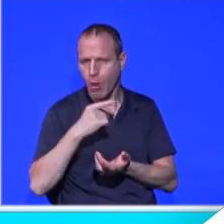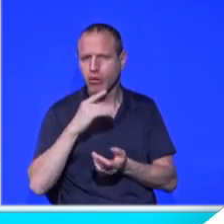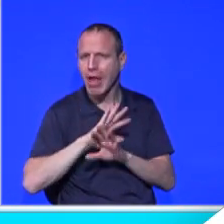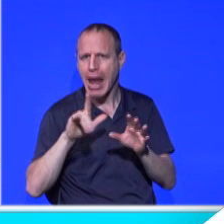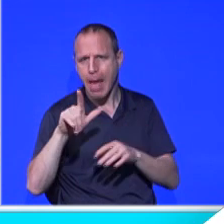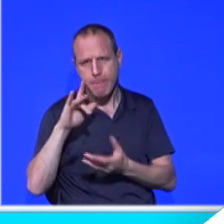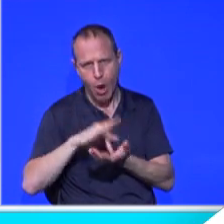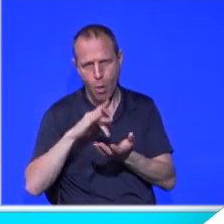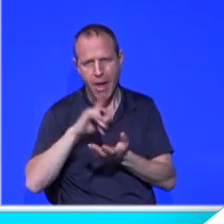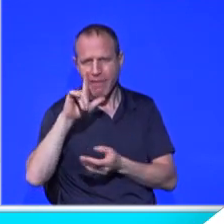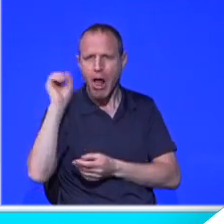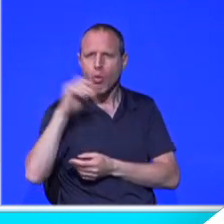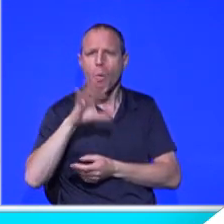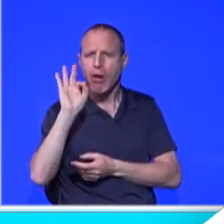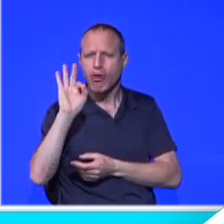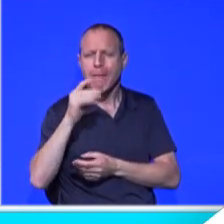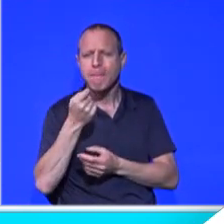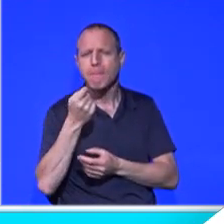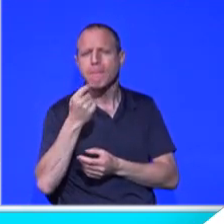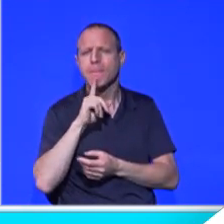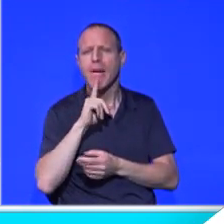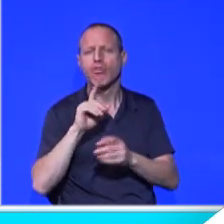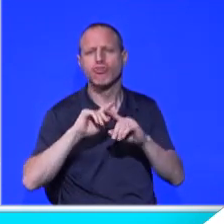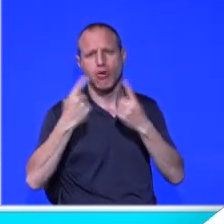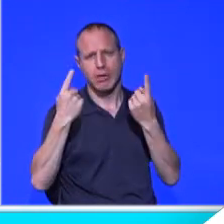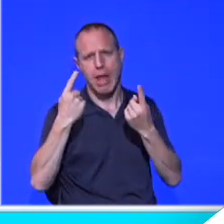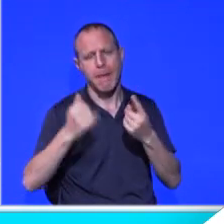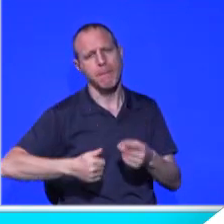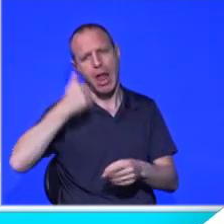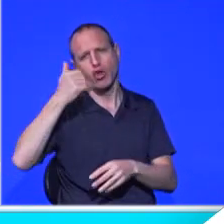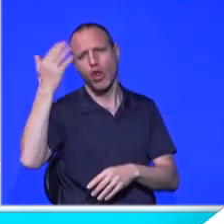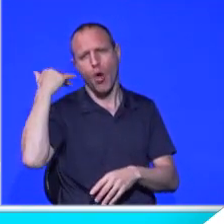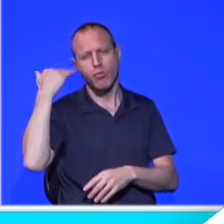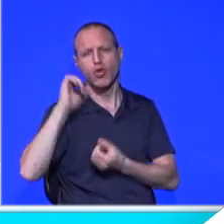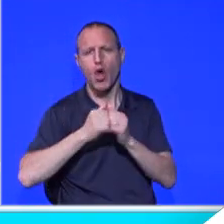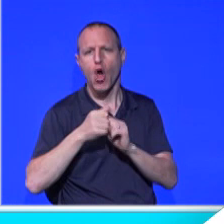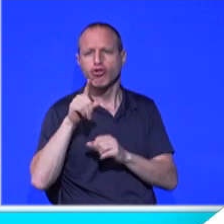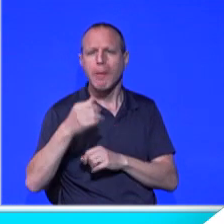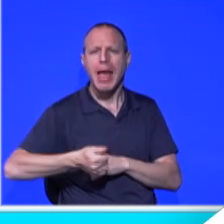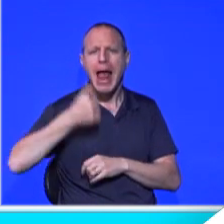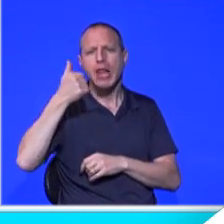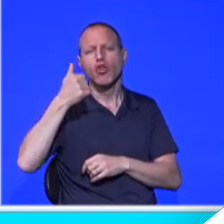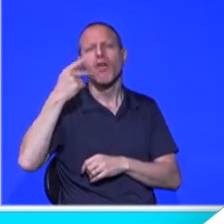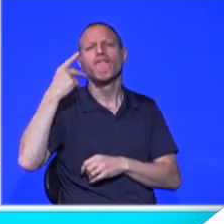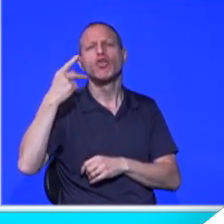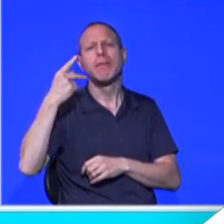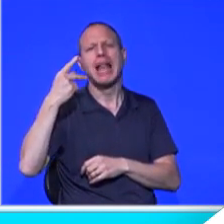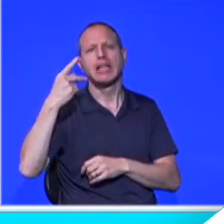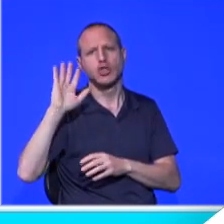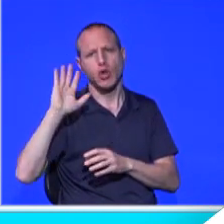מקום, אבל התרומה שלהם מעט שונה מהאליטות הקודמות, או שהן אליטות